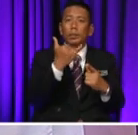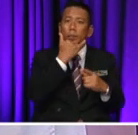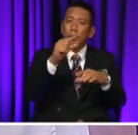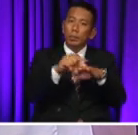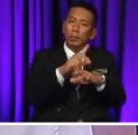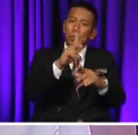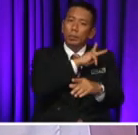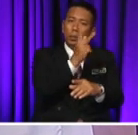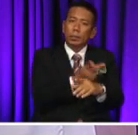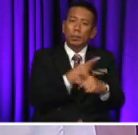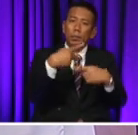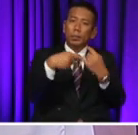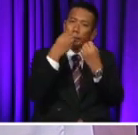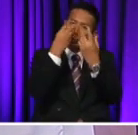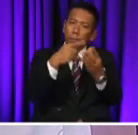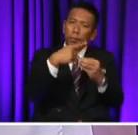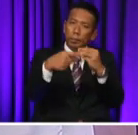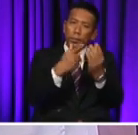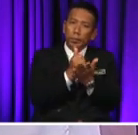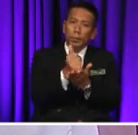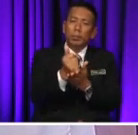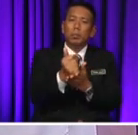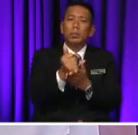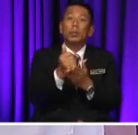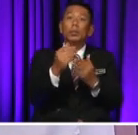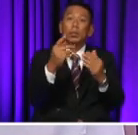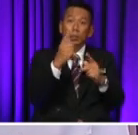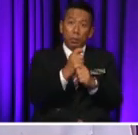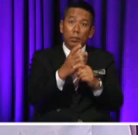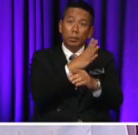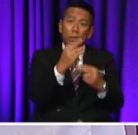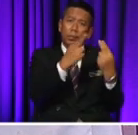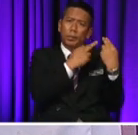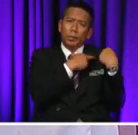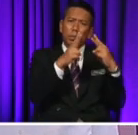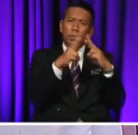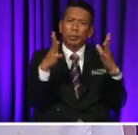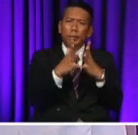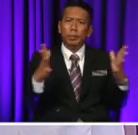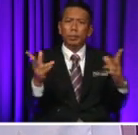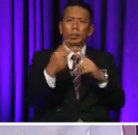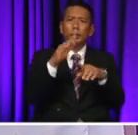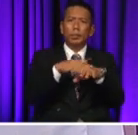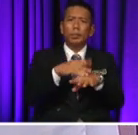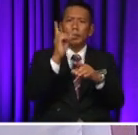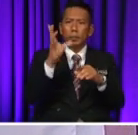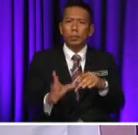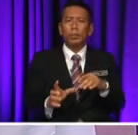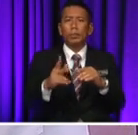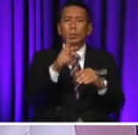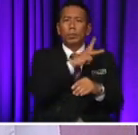jadi bila sebuah Amanah ini ini adalah satu tugas dan tanggung jawab yang sangat besar kepada seseorang ketua